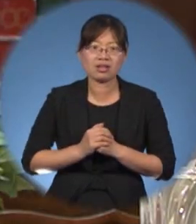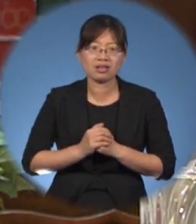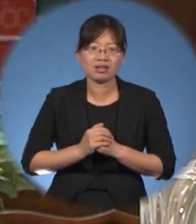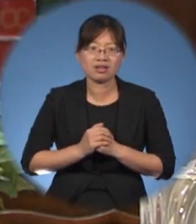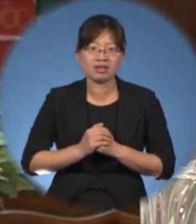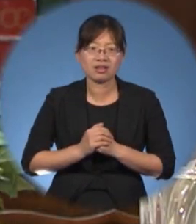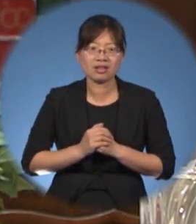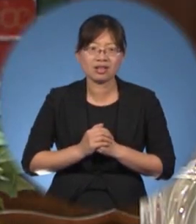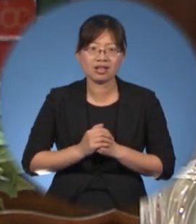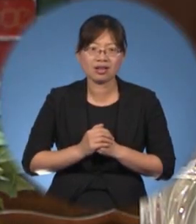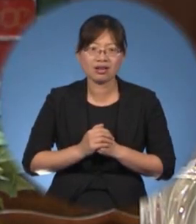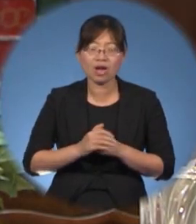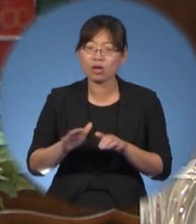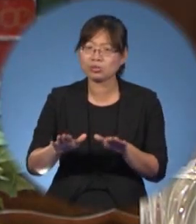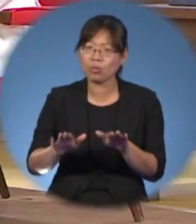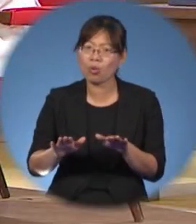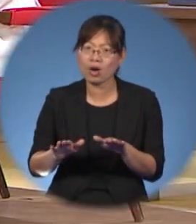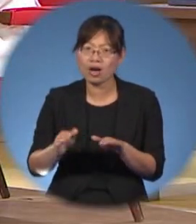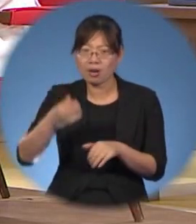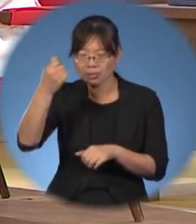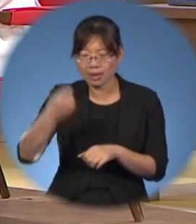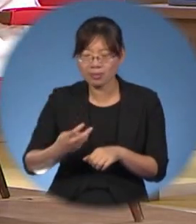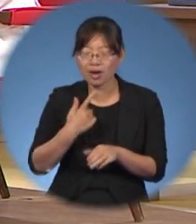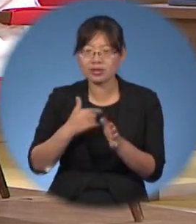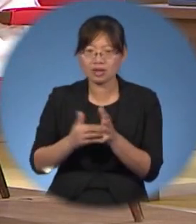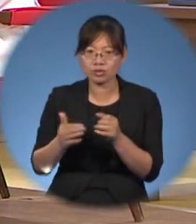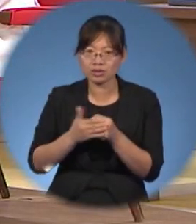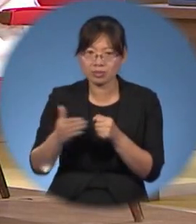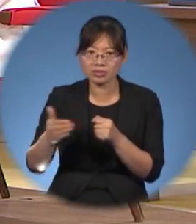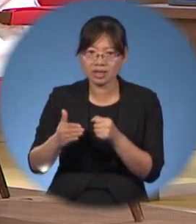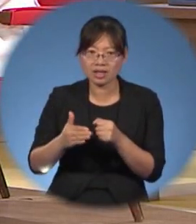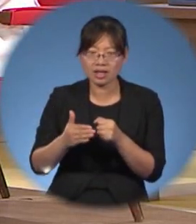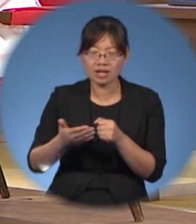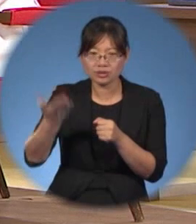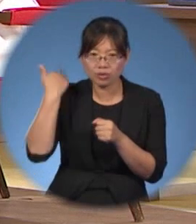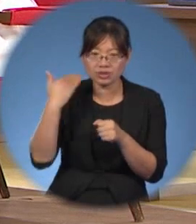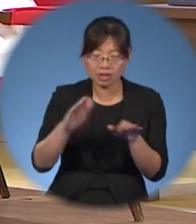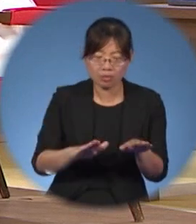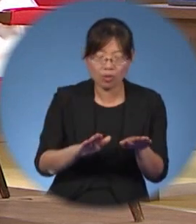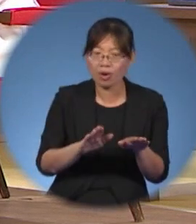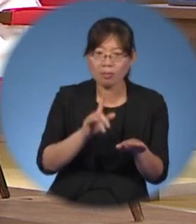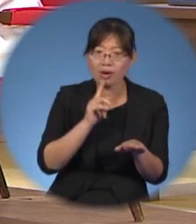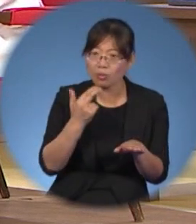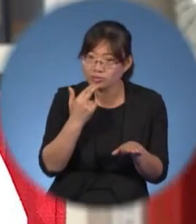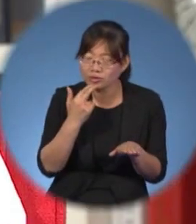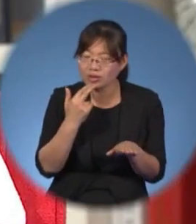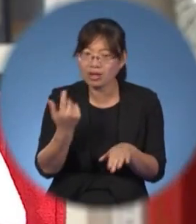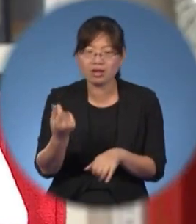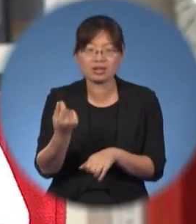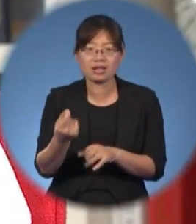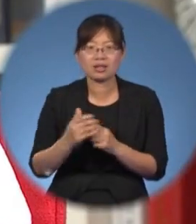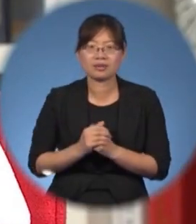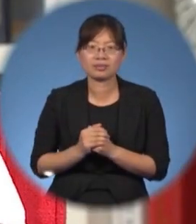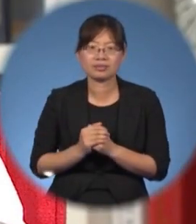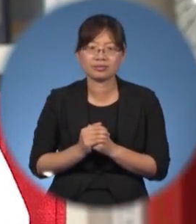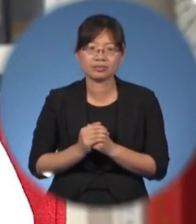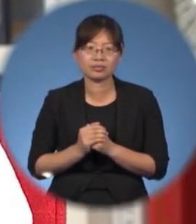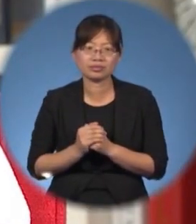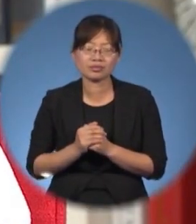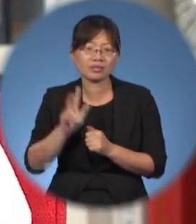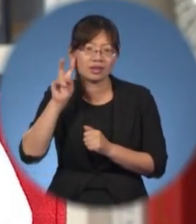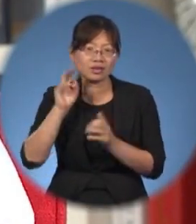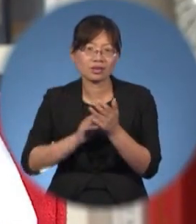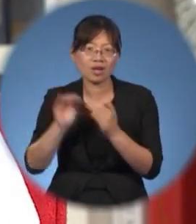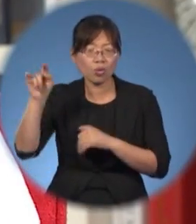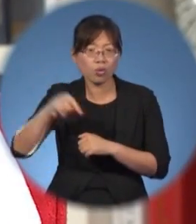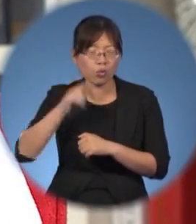그런단 말이야. 근데 그때는 뭐 이번에 남아나 몇 번 했으니까. 그전에는 이번에는 소리 안 하셨다고. 못 들었죠. 아니, 뭐, 한 이틀 있으면